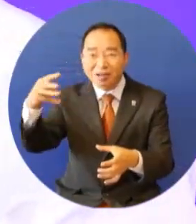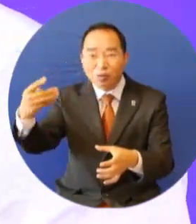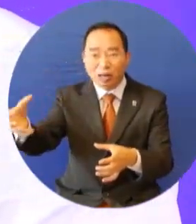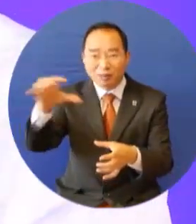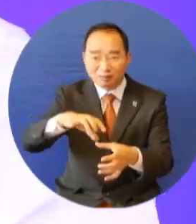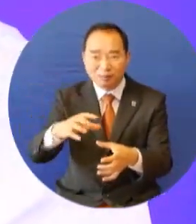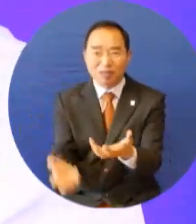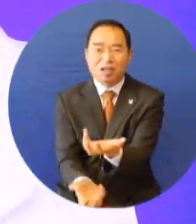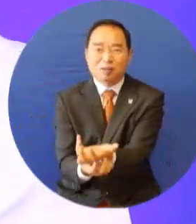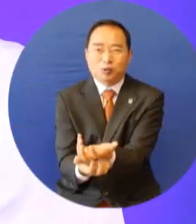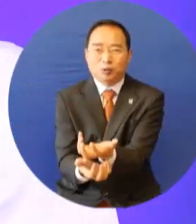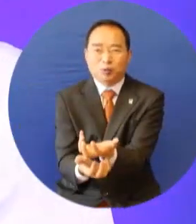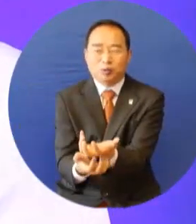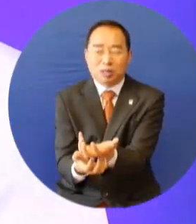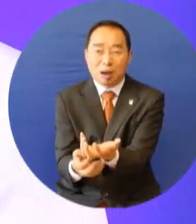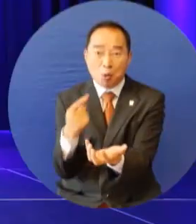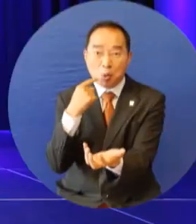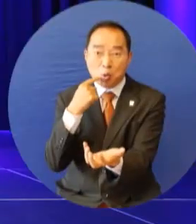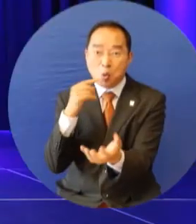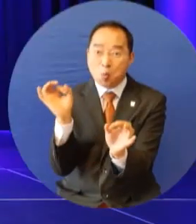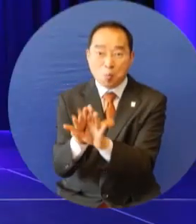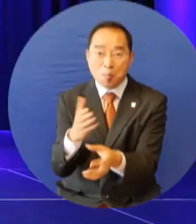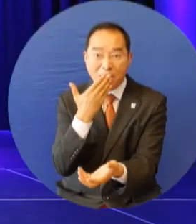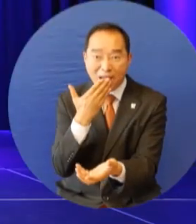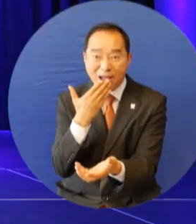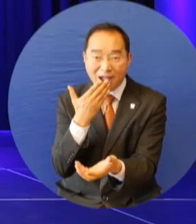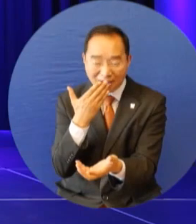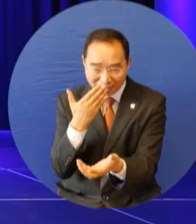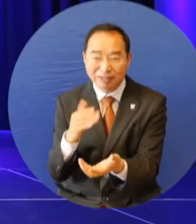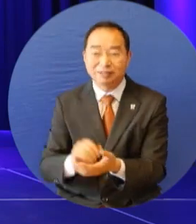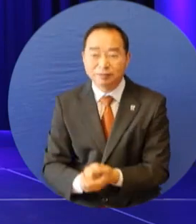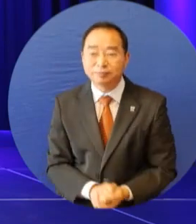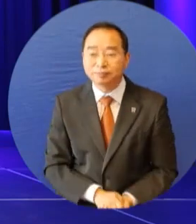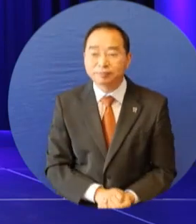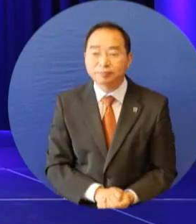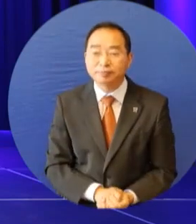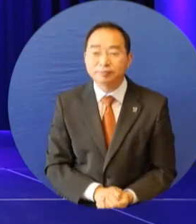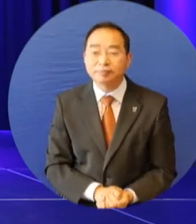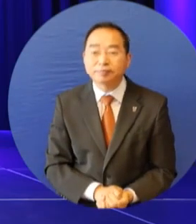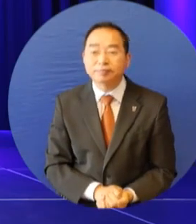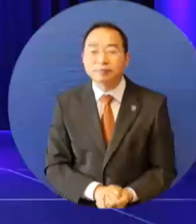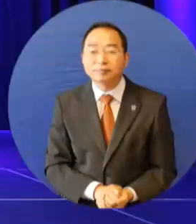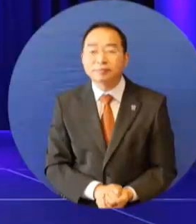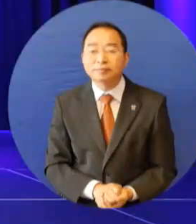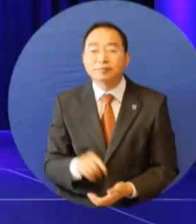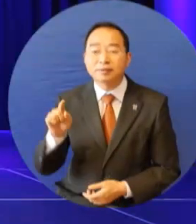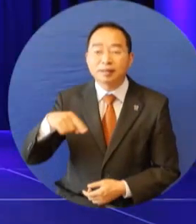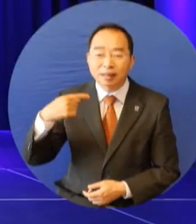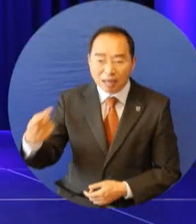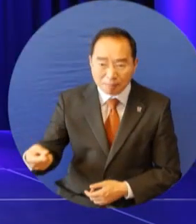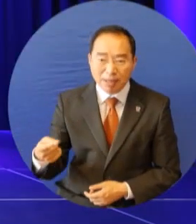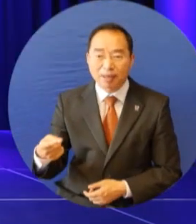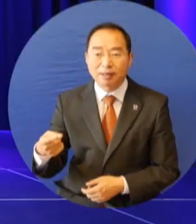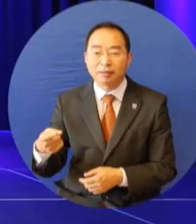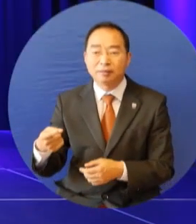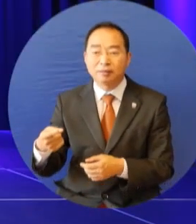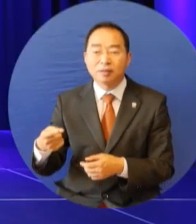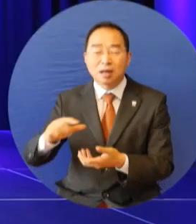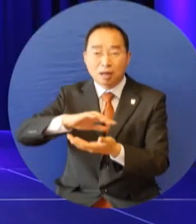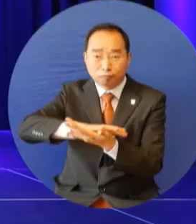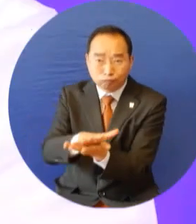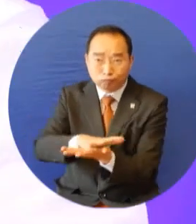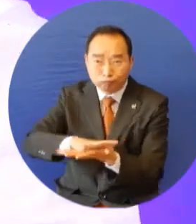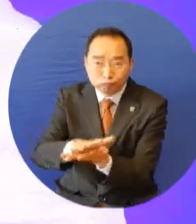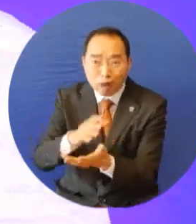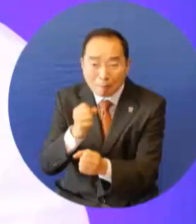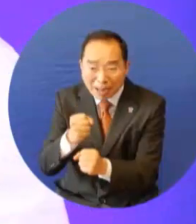웬만한 독은 다 해독을 시킵니다. 이거를 쌀뜨물에 삶아가지고 그걸 으깨가지고 갈아서 보울을 만들었어요. 보울을